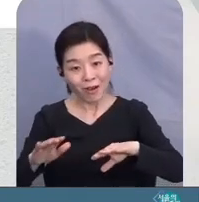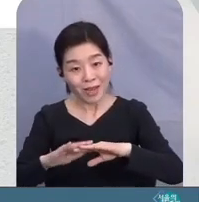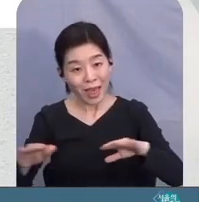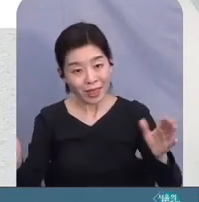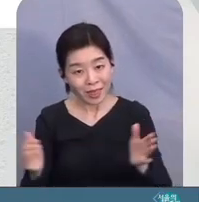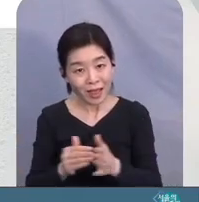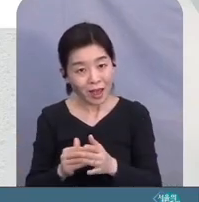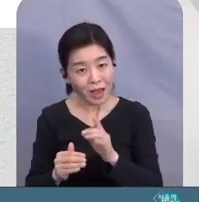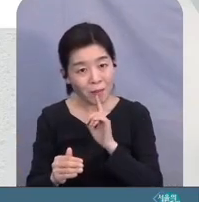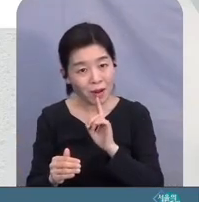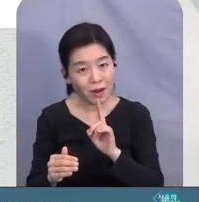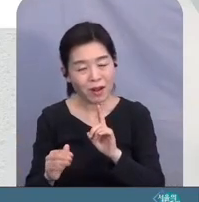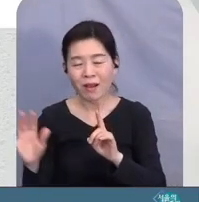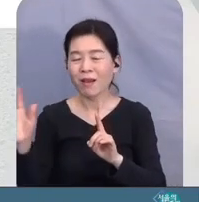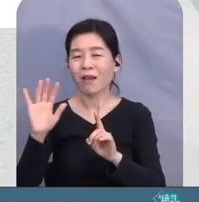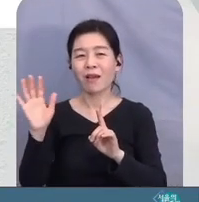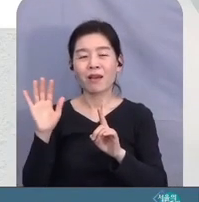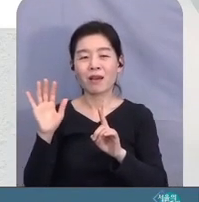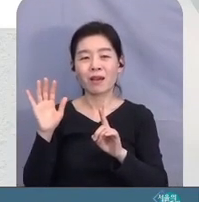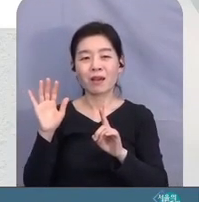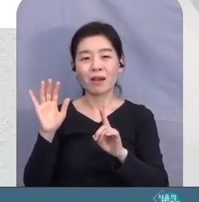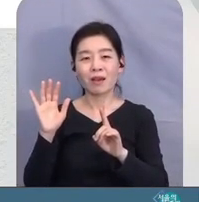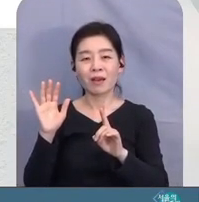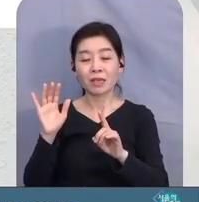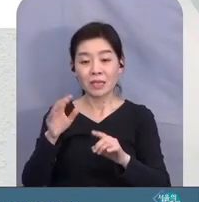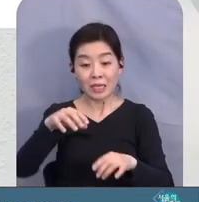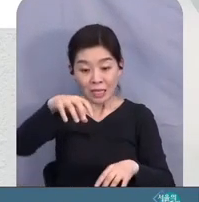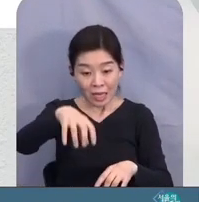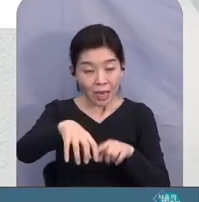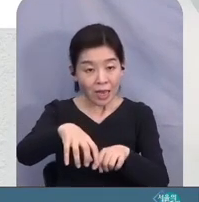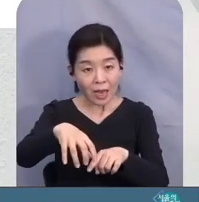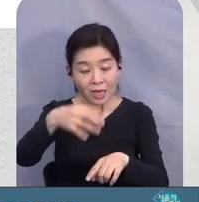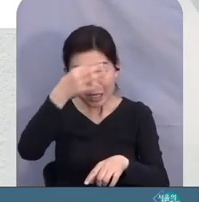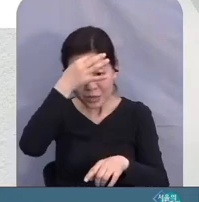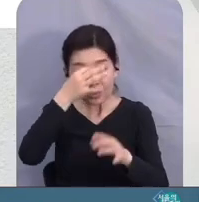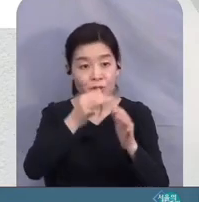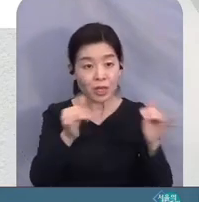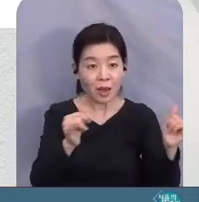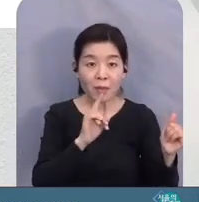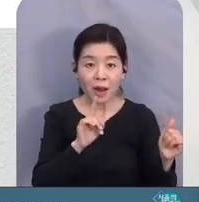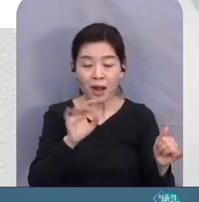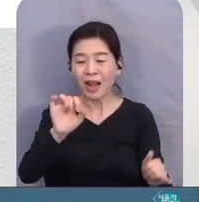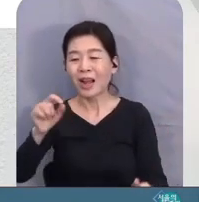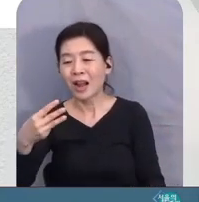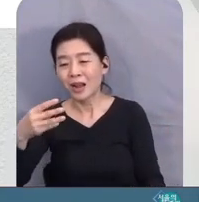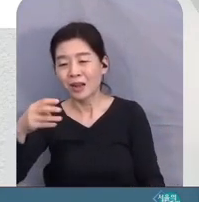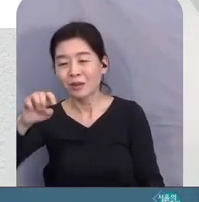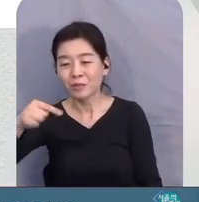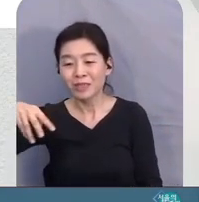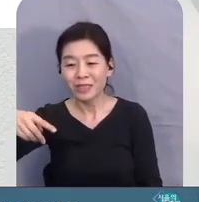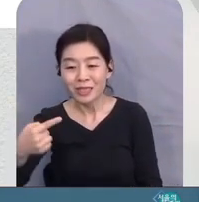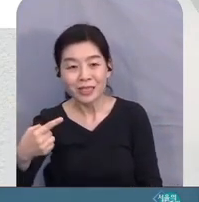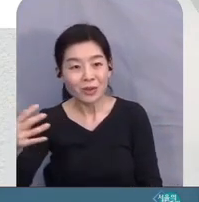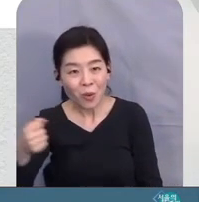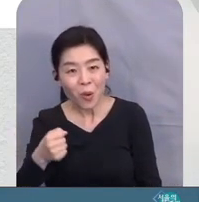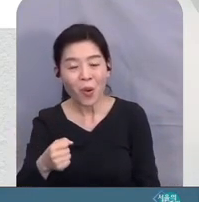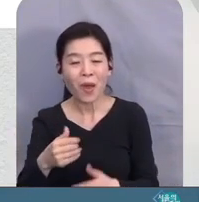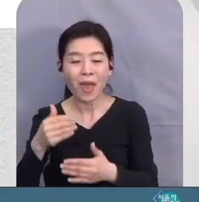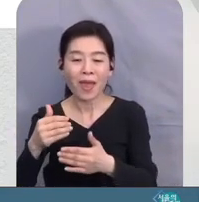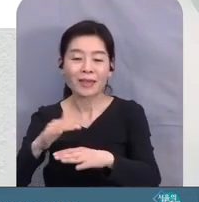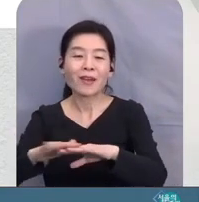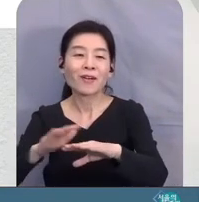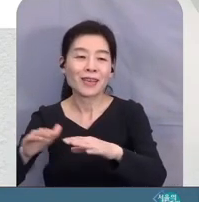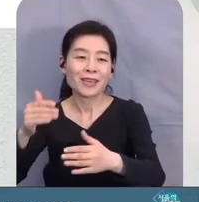현장에서 엔지니어들이 이거는 알프스로 처리한 물이다. 그래서 요거는